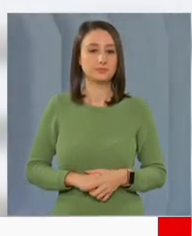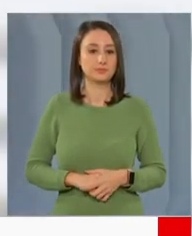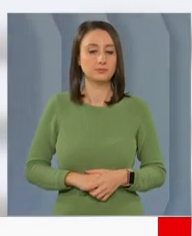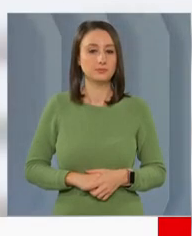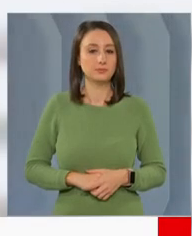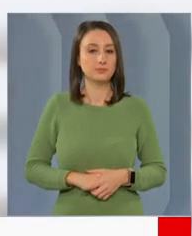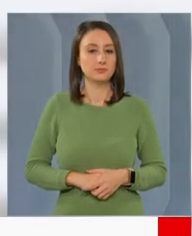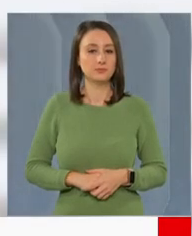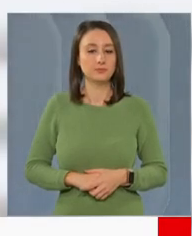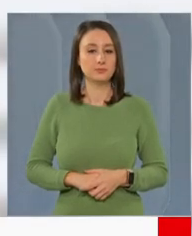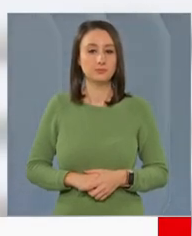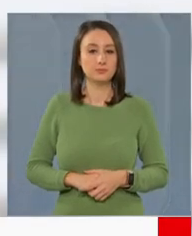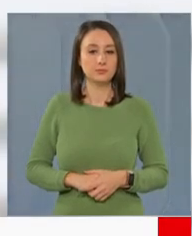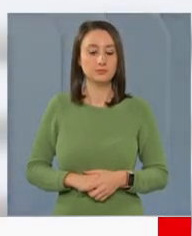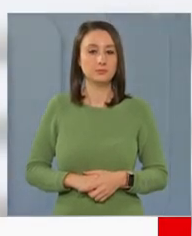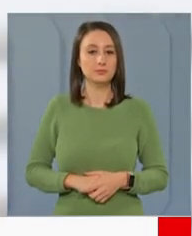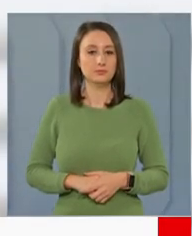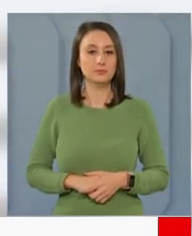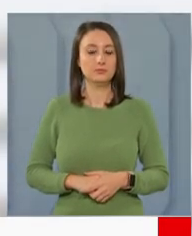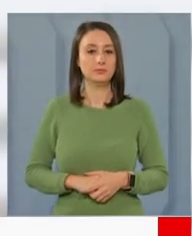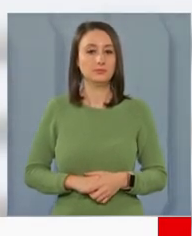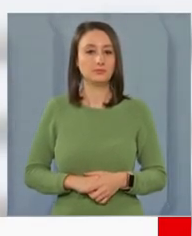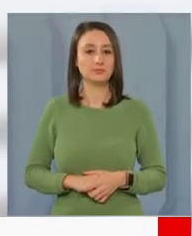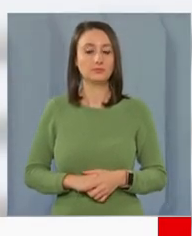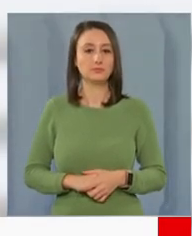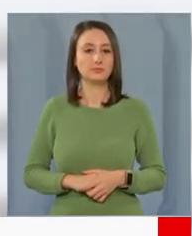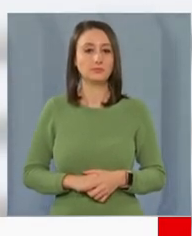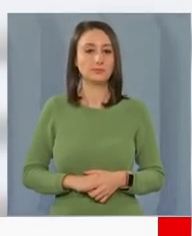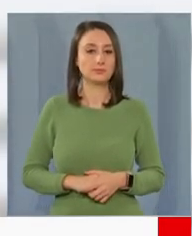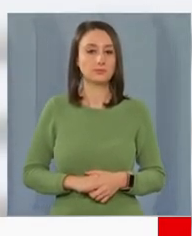vulpe aproape în fiecare seară, cred că și de 2 ani, dacă nu mai bine, a comentat un alt internaut.